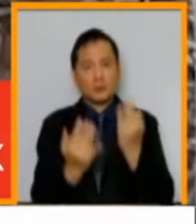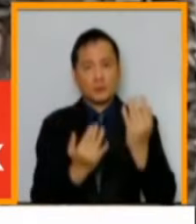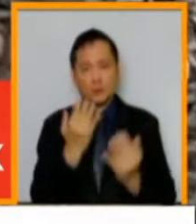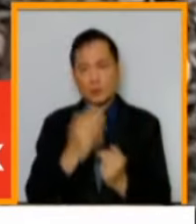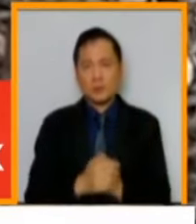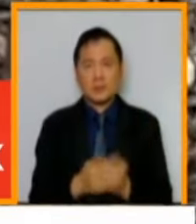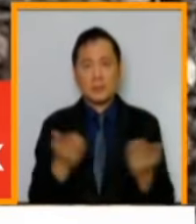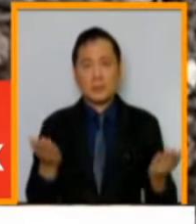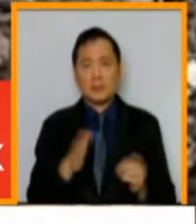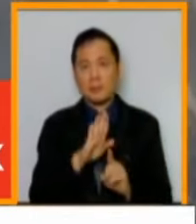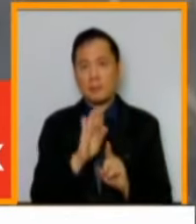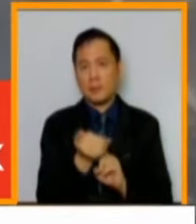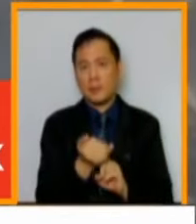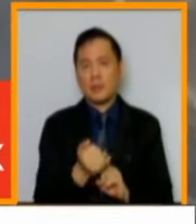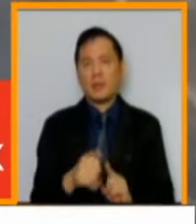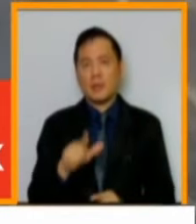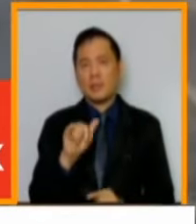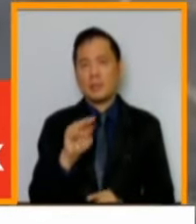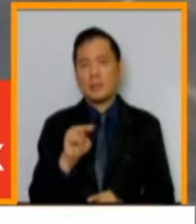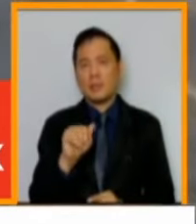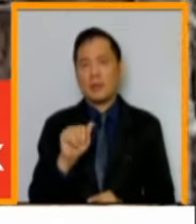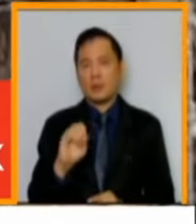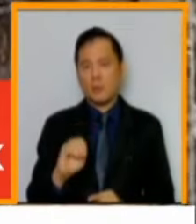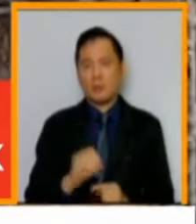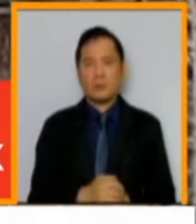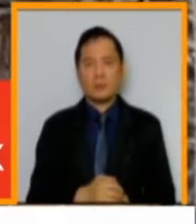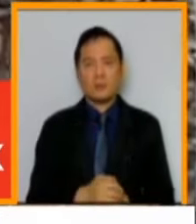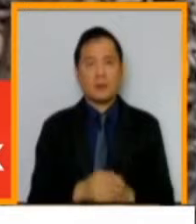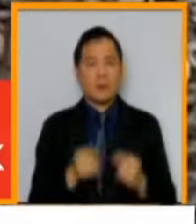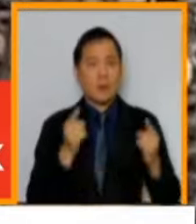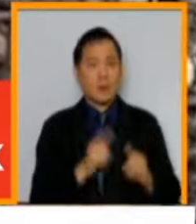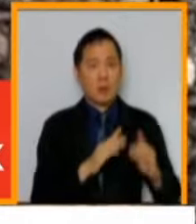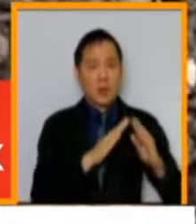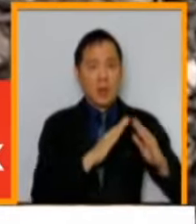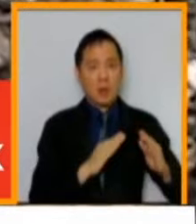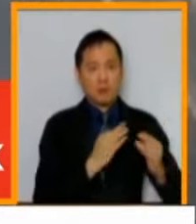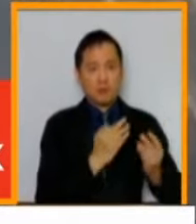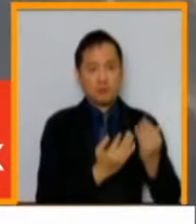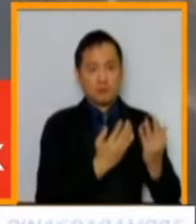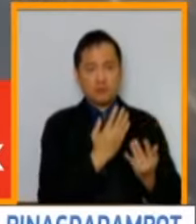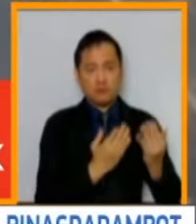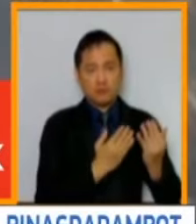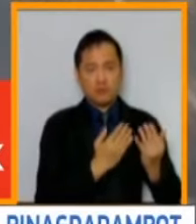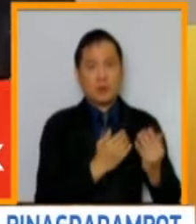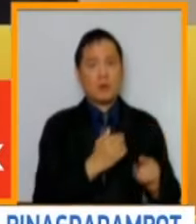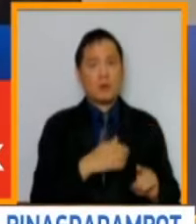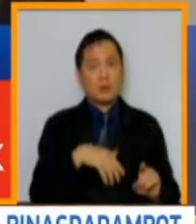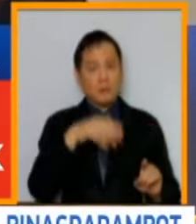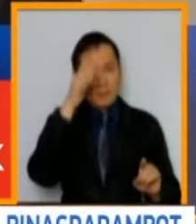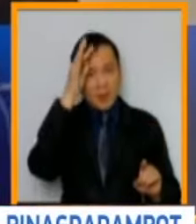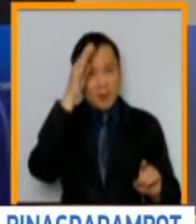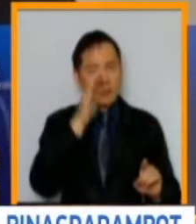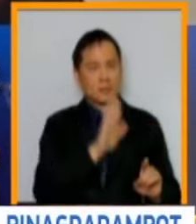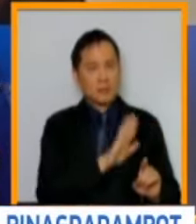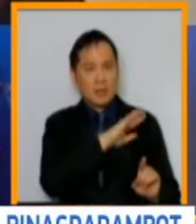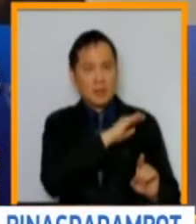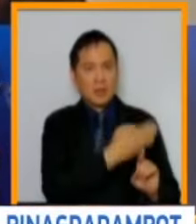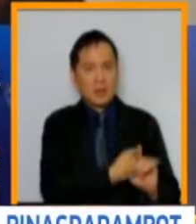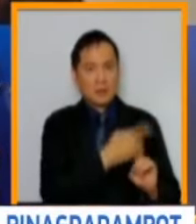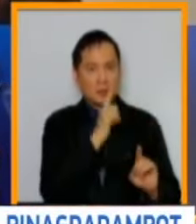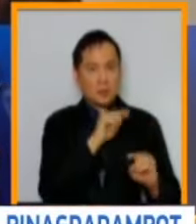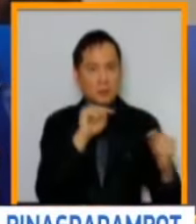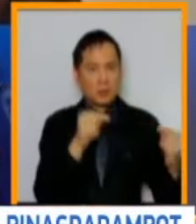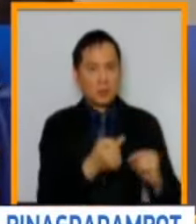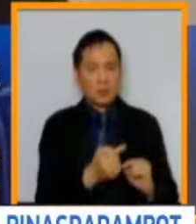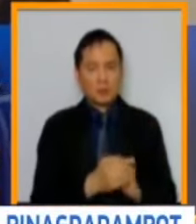Linaw. Nagsimula ang sunog sa bahay ng mga diparine kung saan sugatan ang ama ng pamilya at anak nito. Different parts of the body, mas ang